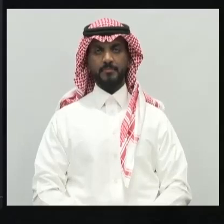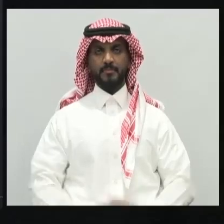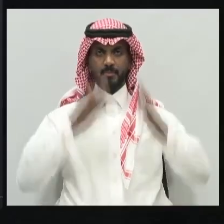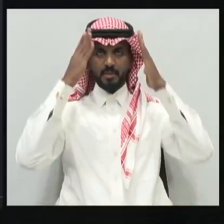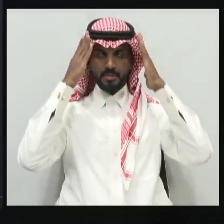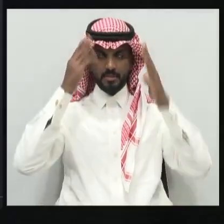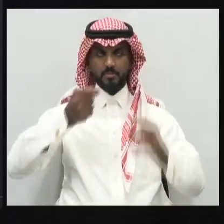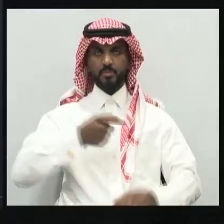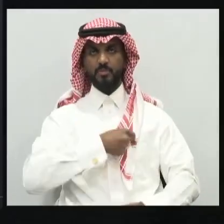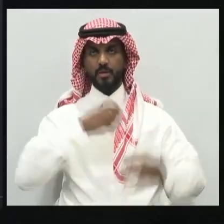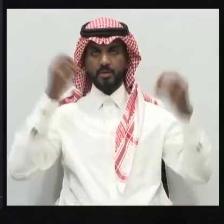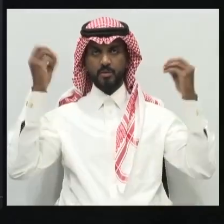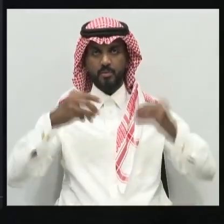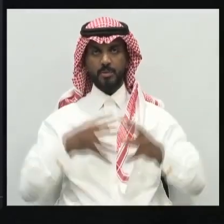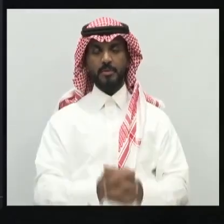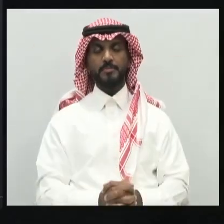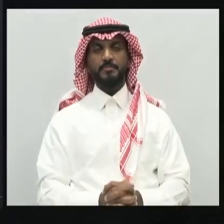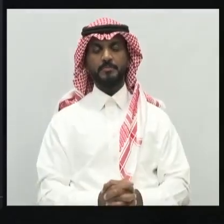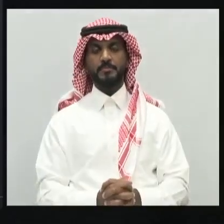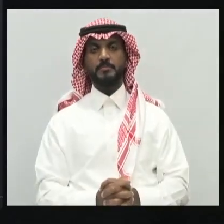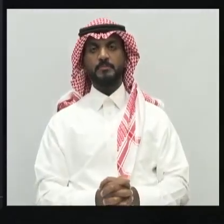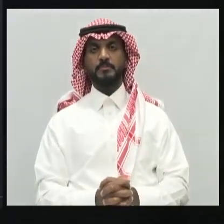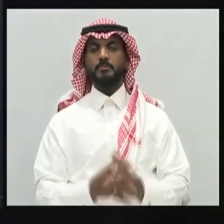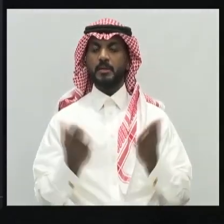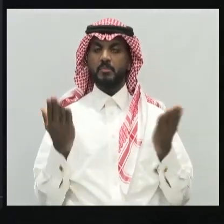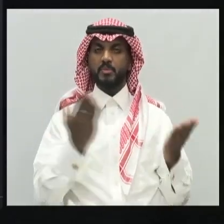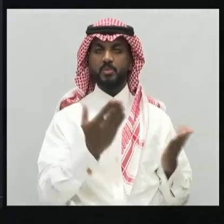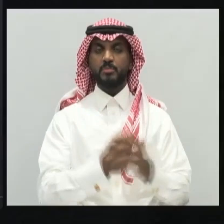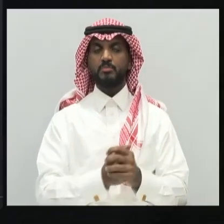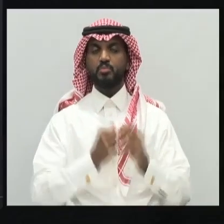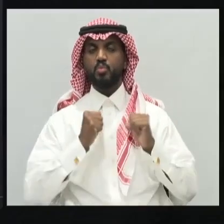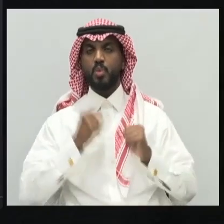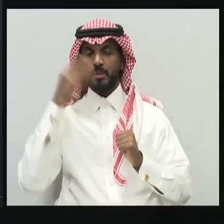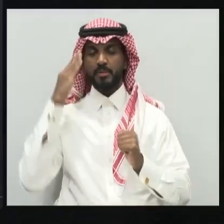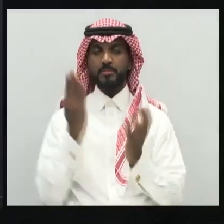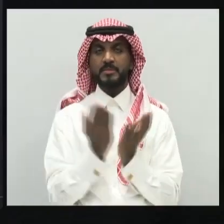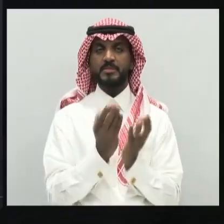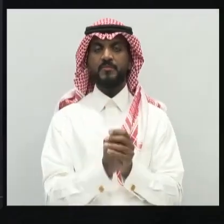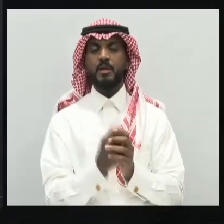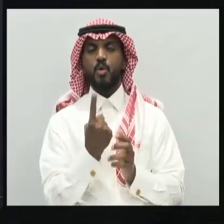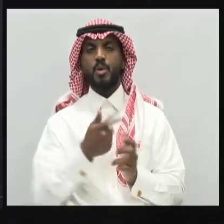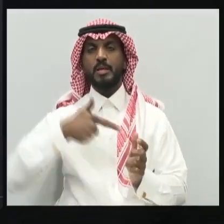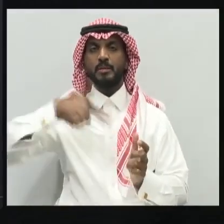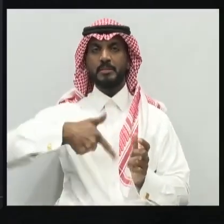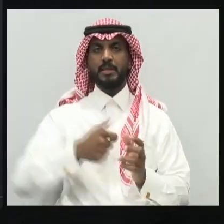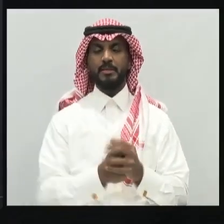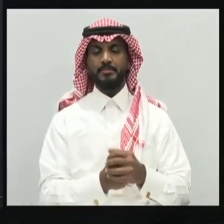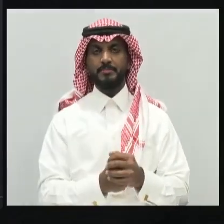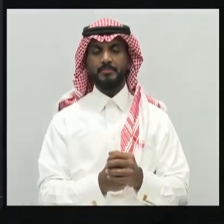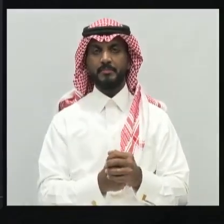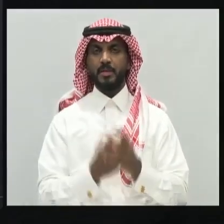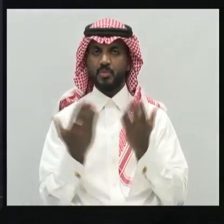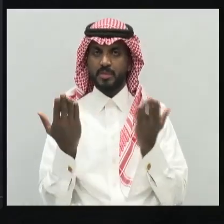السلام عليكم ورحمه الله وبركاته مرحبا بكم طلاب وطالبات الصف الاول الابتدائي